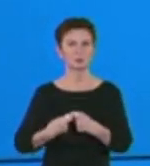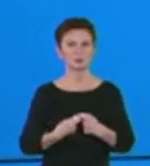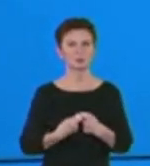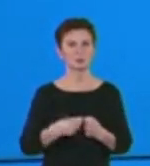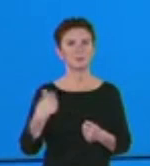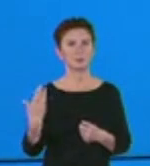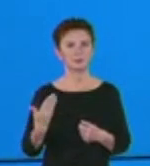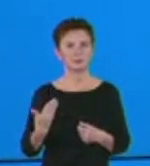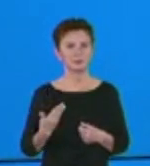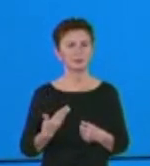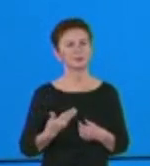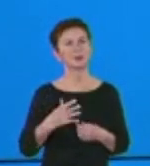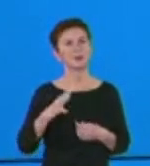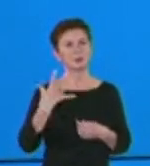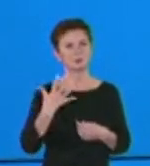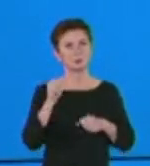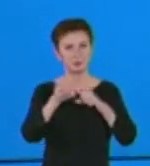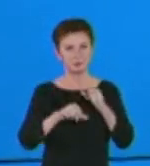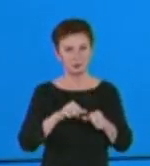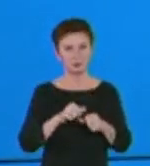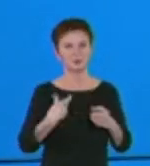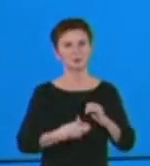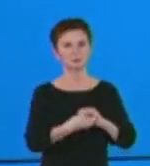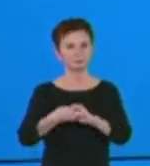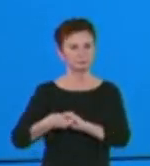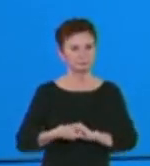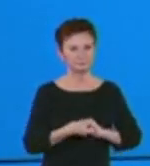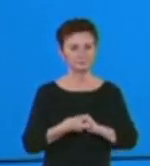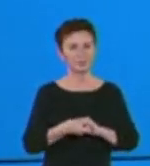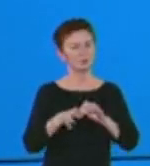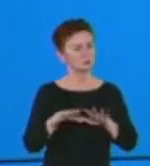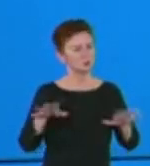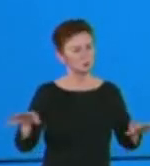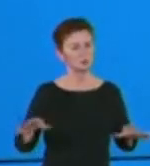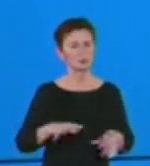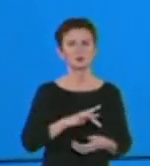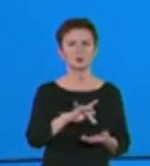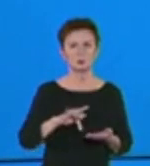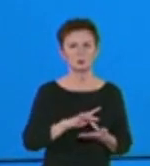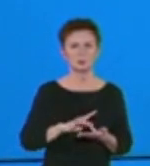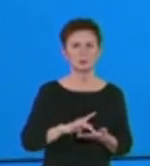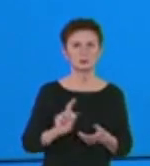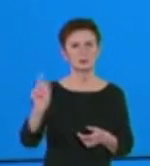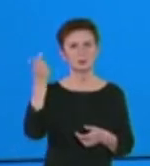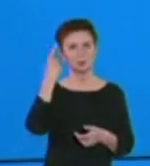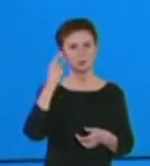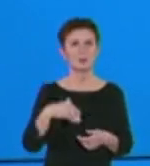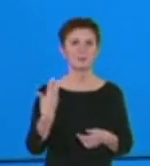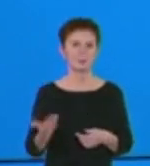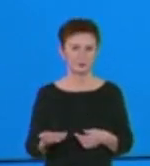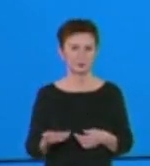lat była jedność. My jesteśmy bardzo szerokim środowiskiem centroprawicowym, w którym są różne